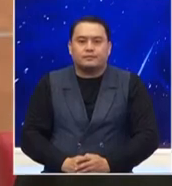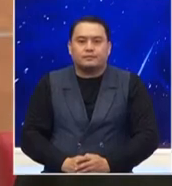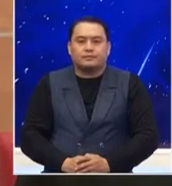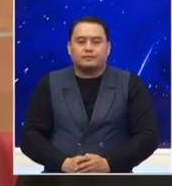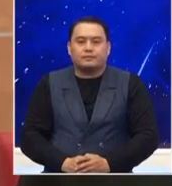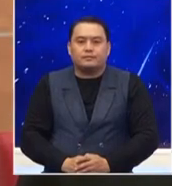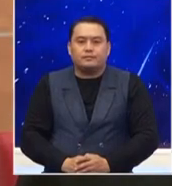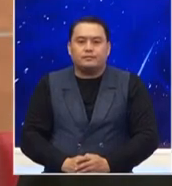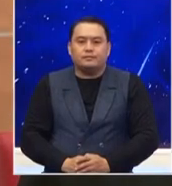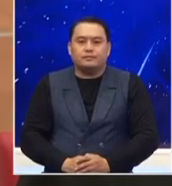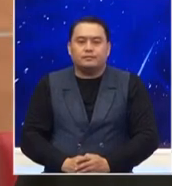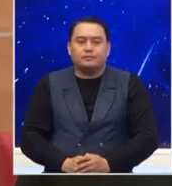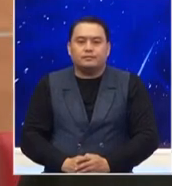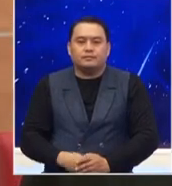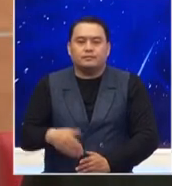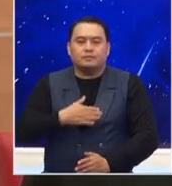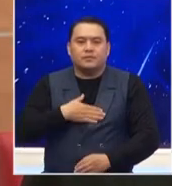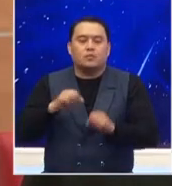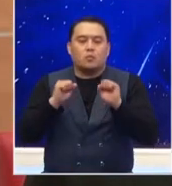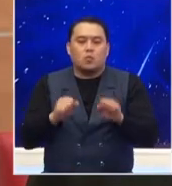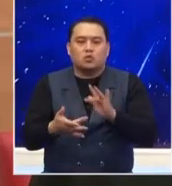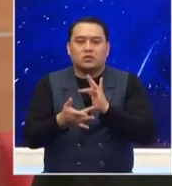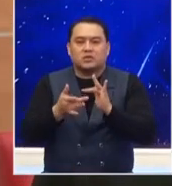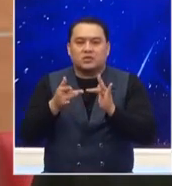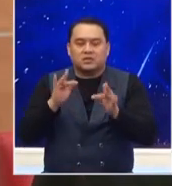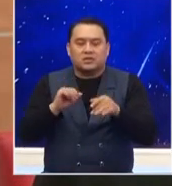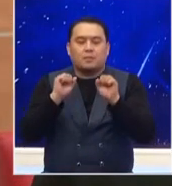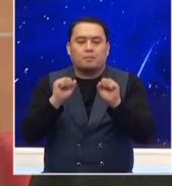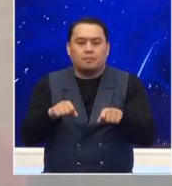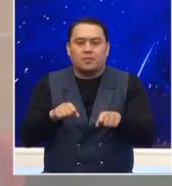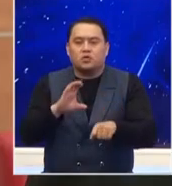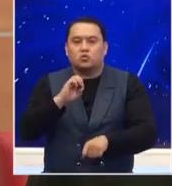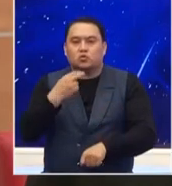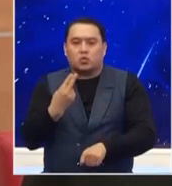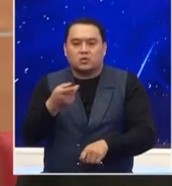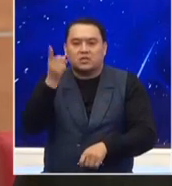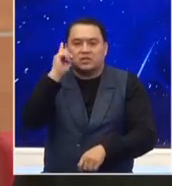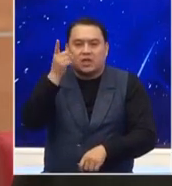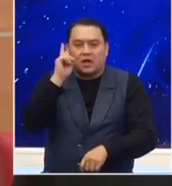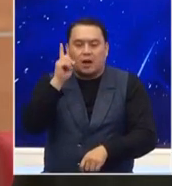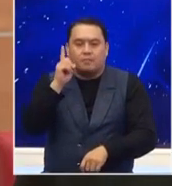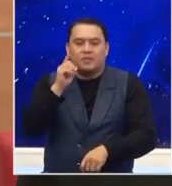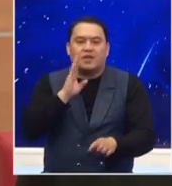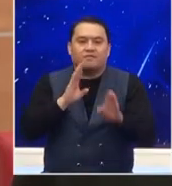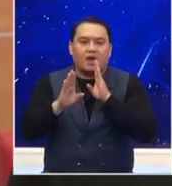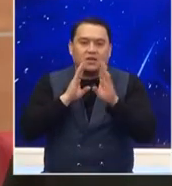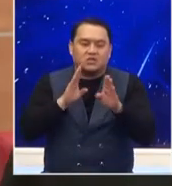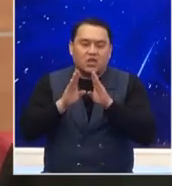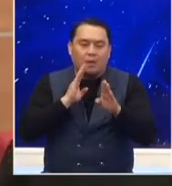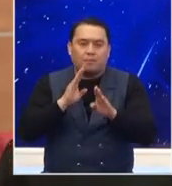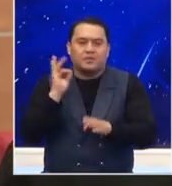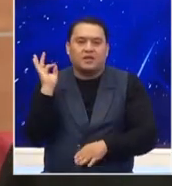Население может обратиться на наш сайт, на наши личные страницы в социальных сетях. Инстаграм, Фейсбук, Телеграм.